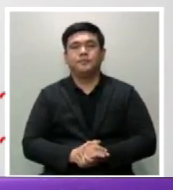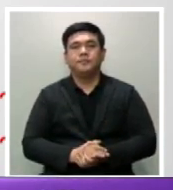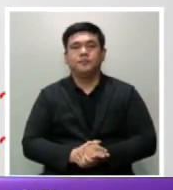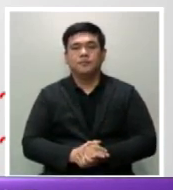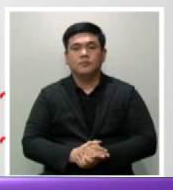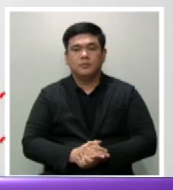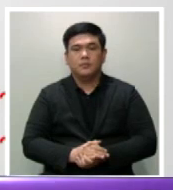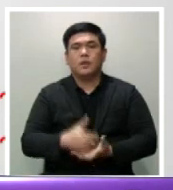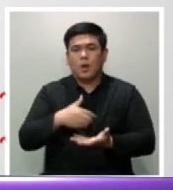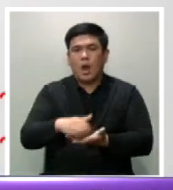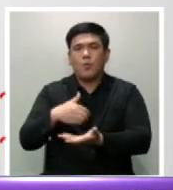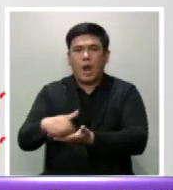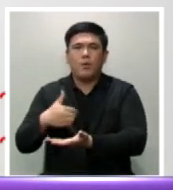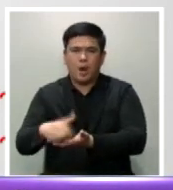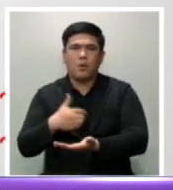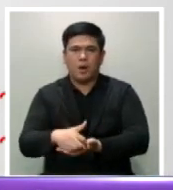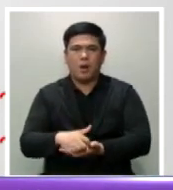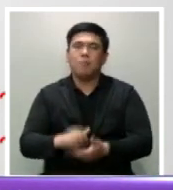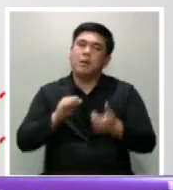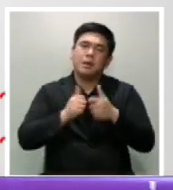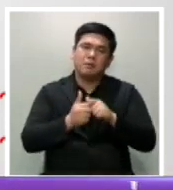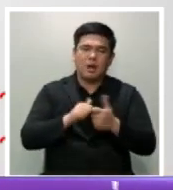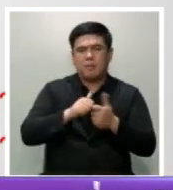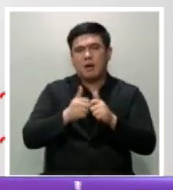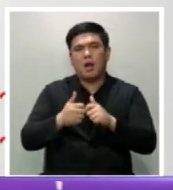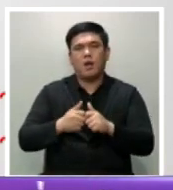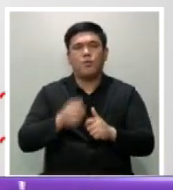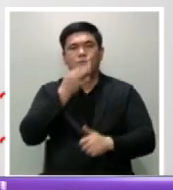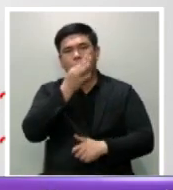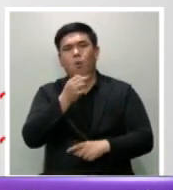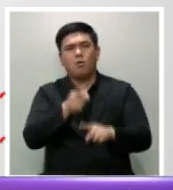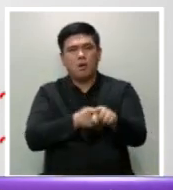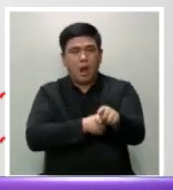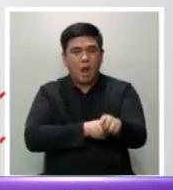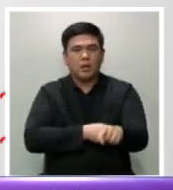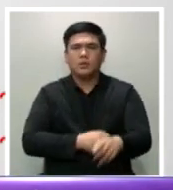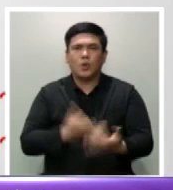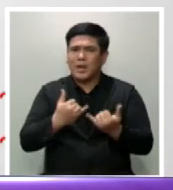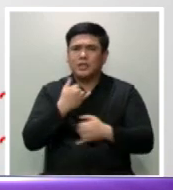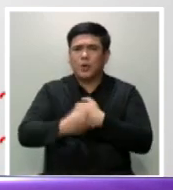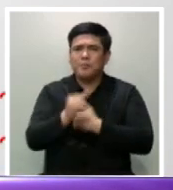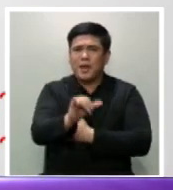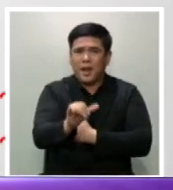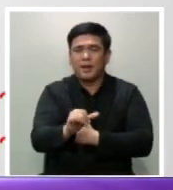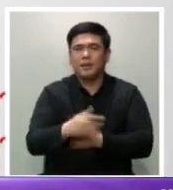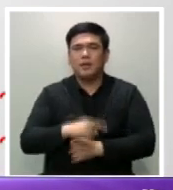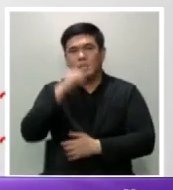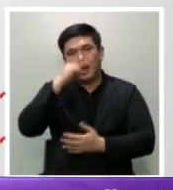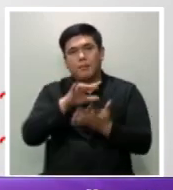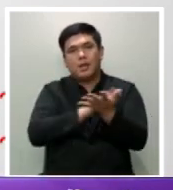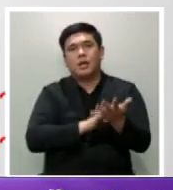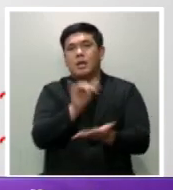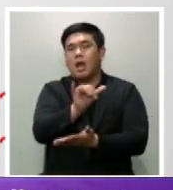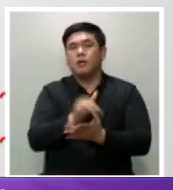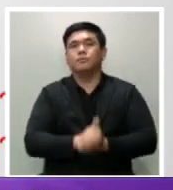นี่คือเรื่องคุณช้างขุนแผนในประเทศไทยครับท่านประธานแต่มันจะยังไม่จบเฉพาะเรื่องประเทศไทยเนี่ยเพราะเหตุว่